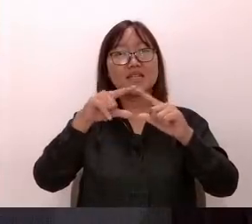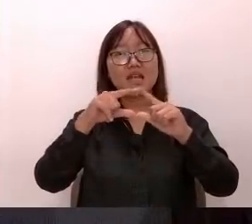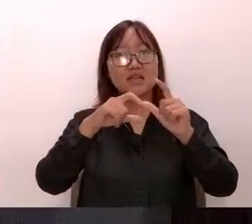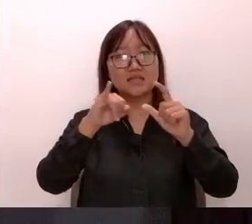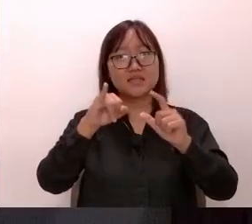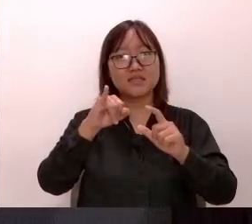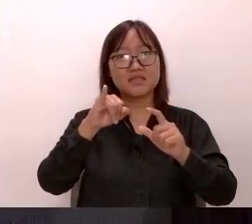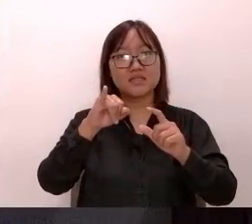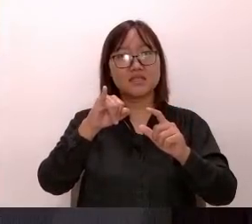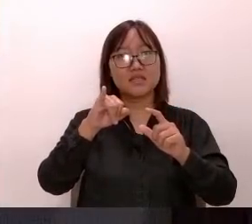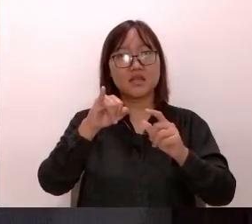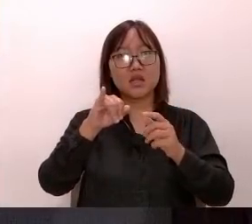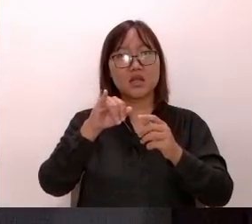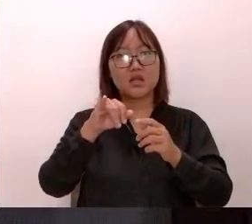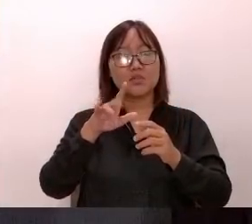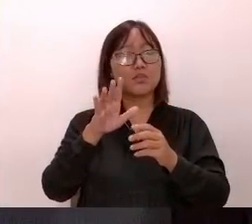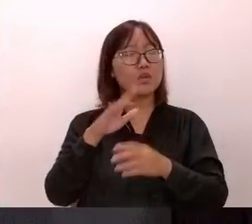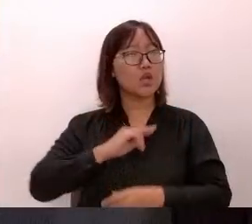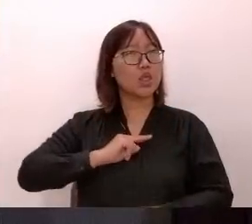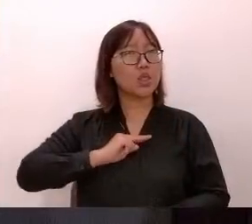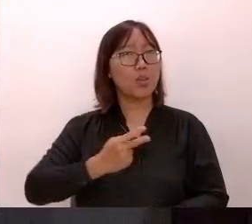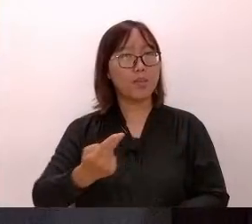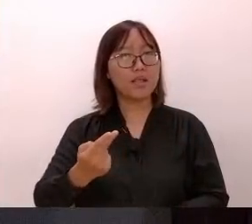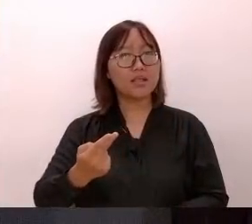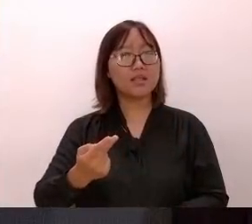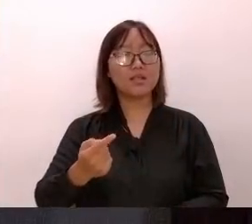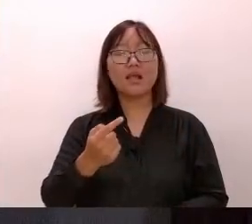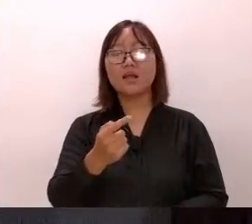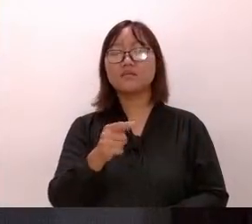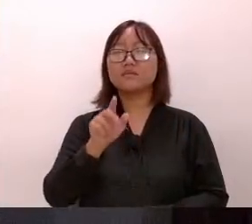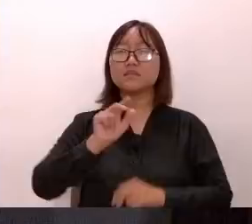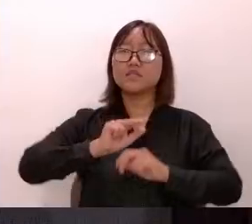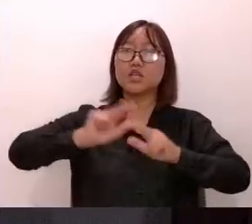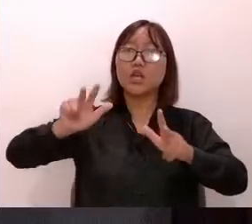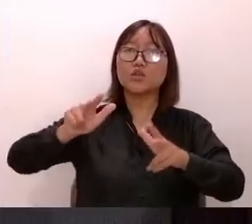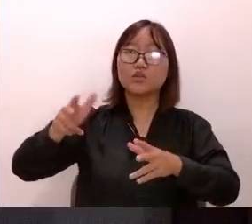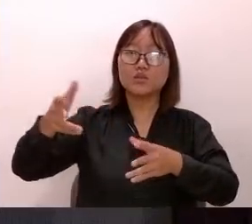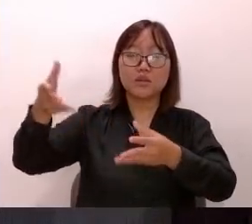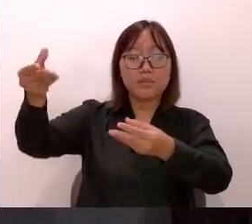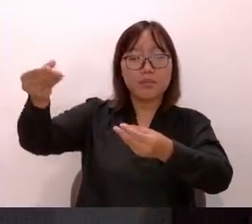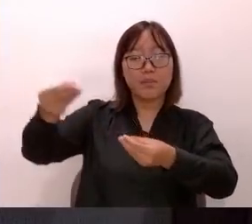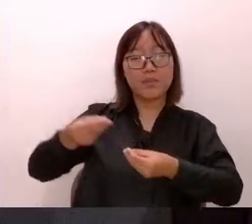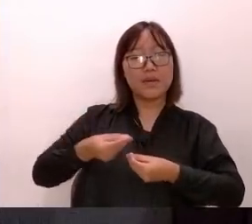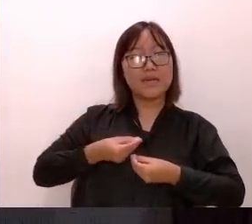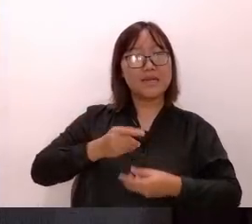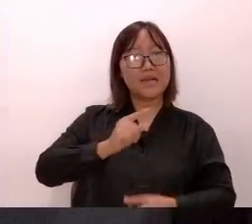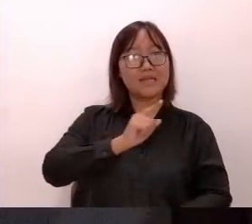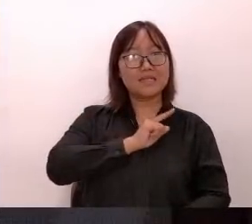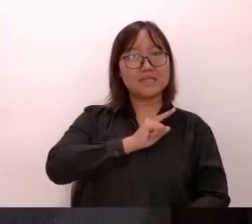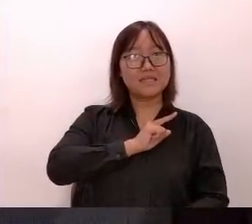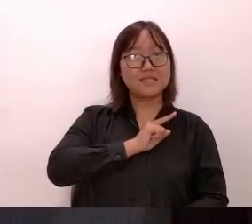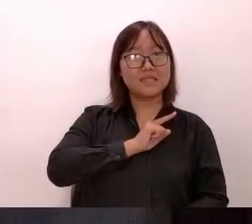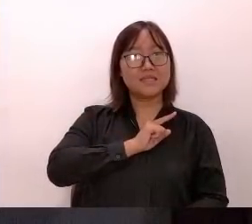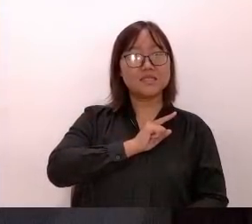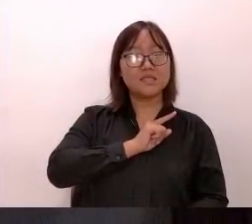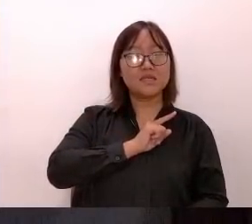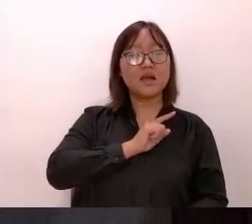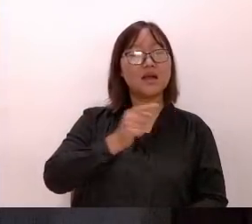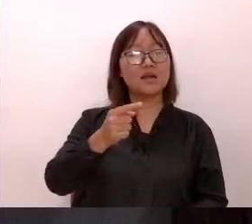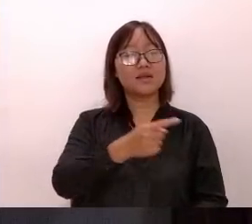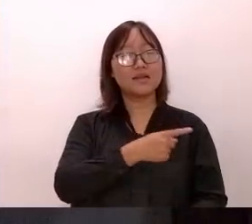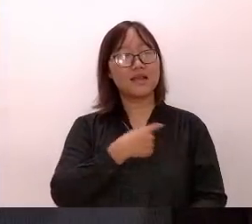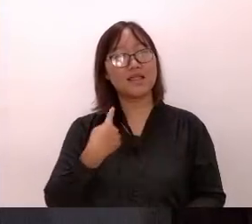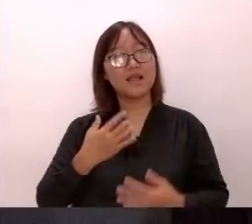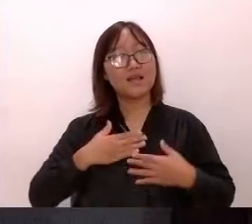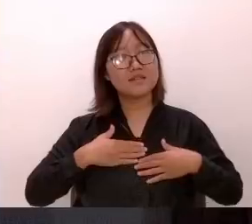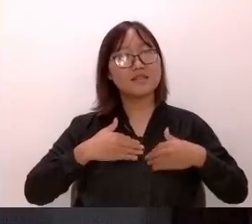dihadirkan kembali dalam perayaan ekaristi dan memberikan diri kepada kita untuk keselamatan kita denganmu